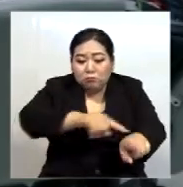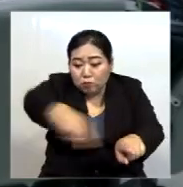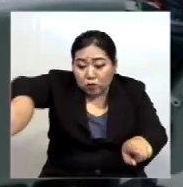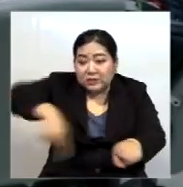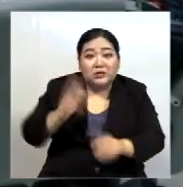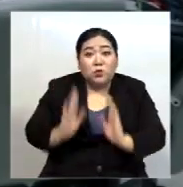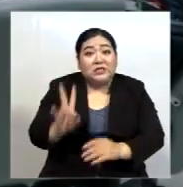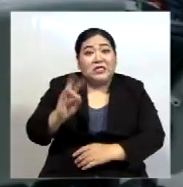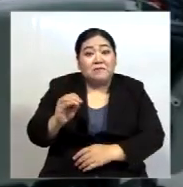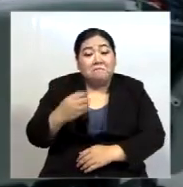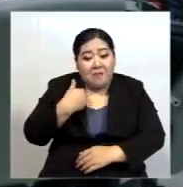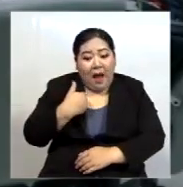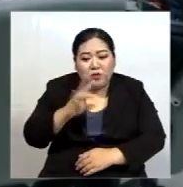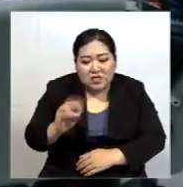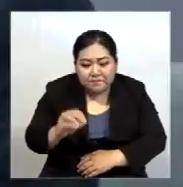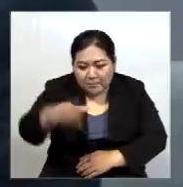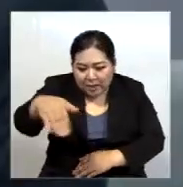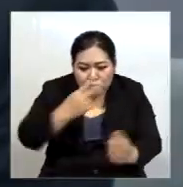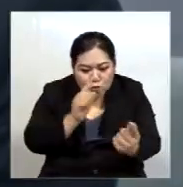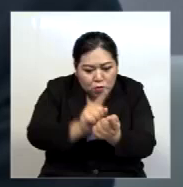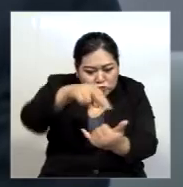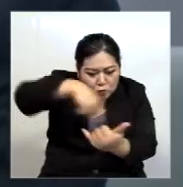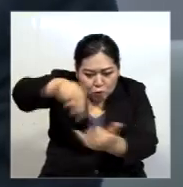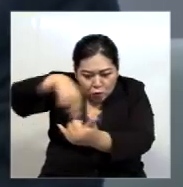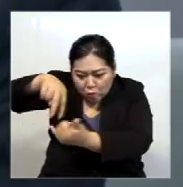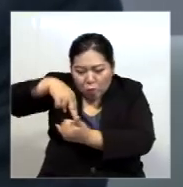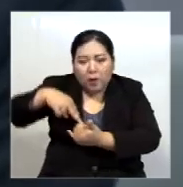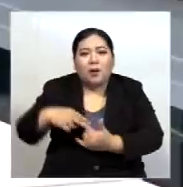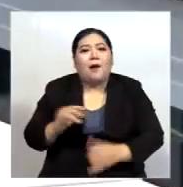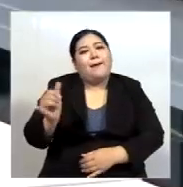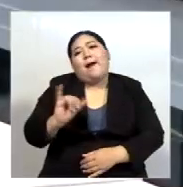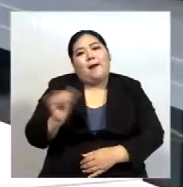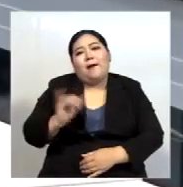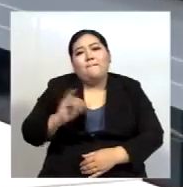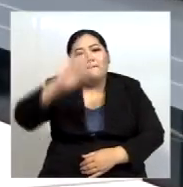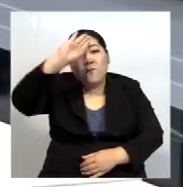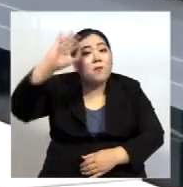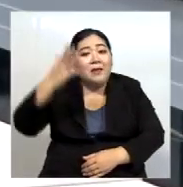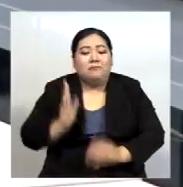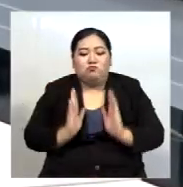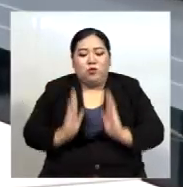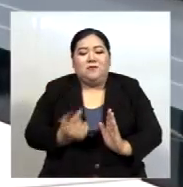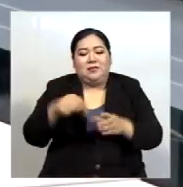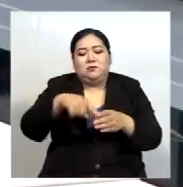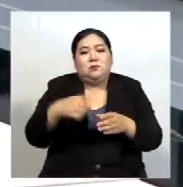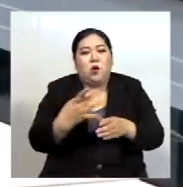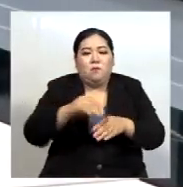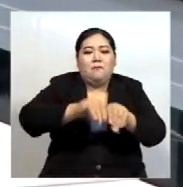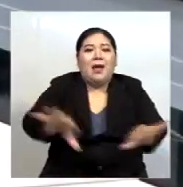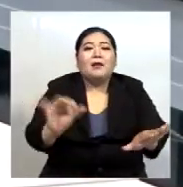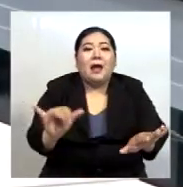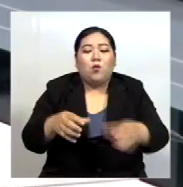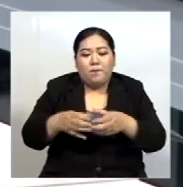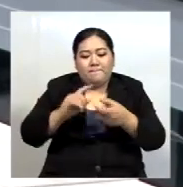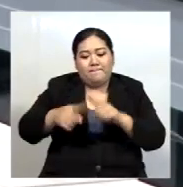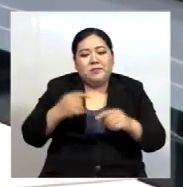รวจทางห้องปฏิบัติการครั้งแรกไม่พบเชื้อจึงยังไม่พบหลักฐานการเกิดซูเปอร์สเปรดเดอร์นะครับเนื่องจากว่าเป็นการติดเชื้อใน